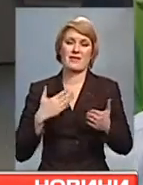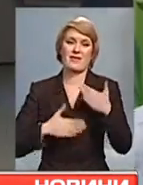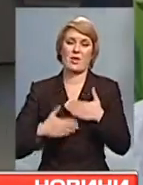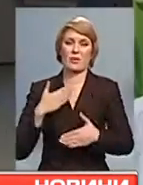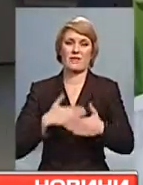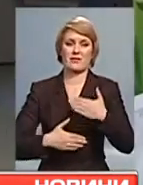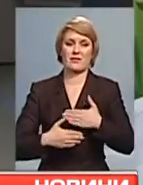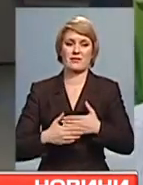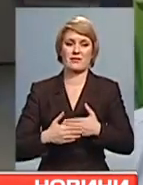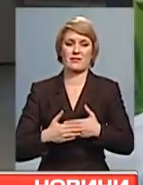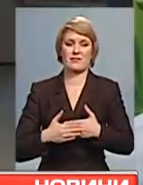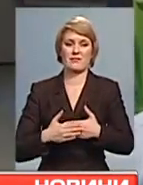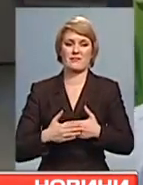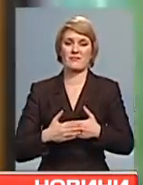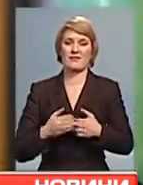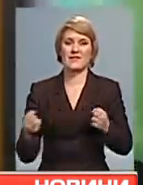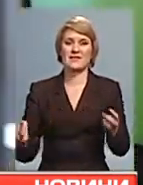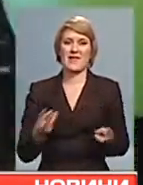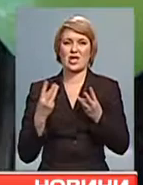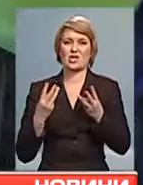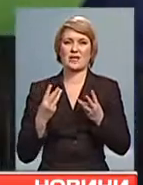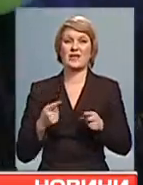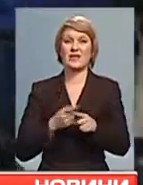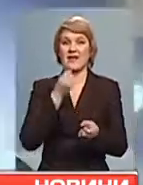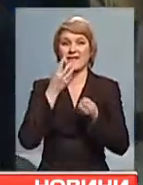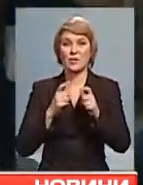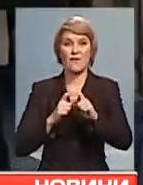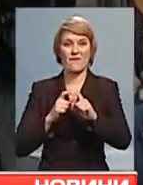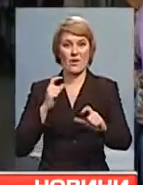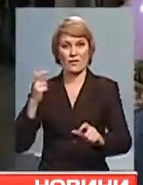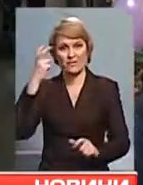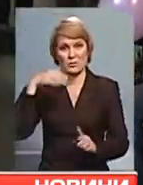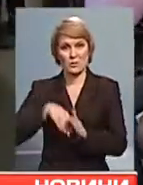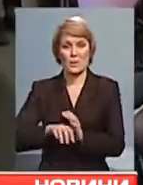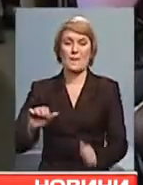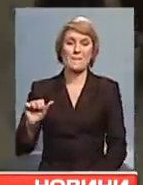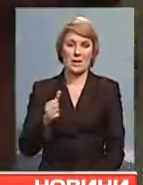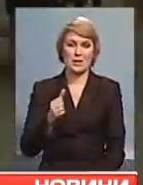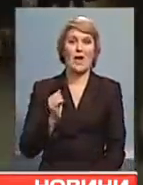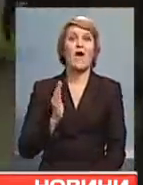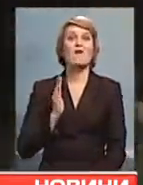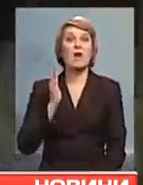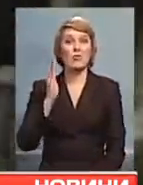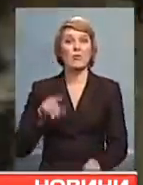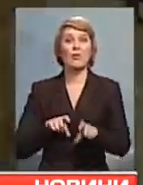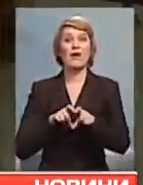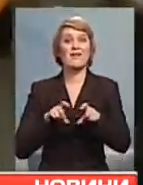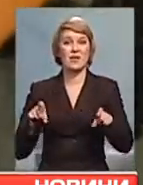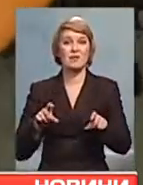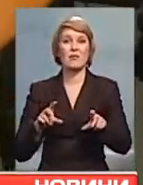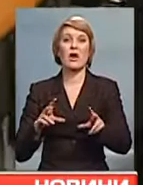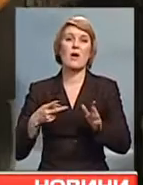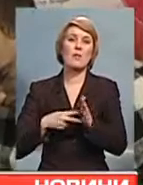всіх, скажімо так, заряджати. Такий квітковий вагон в Київському метрополітені перший. Але в майбутньому фірма-підрядник планує